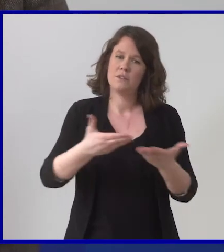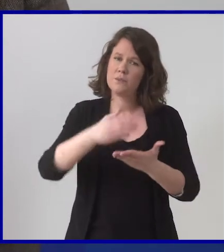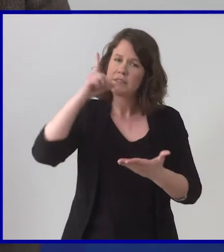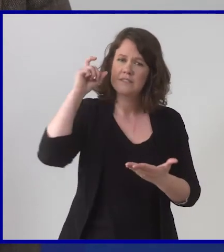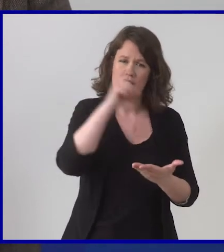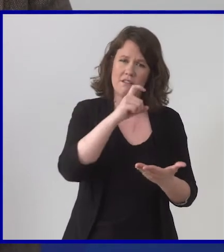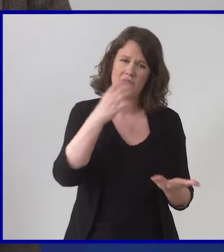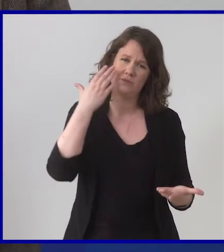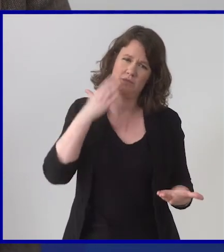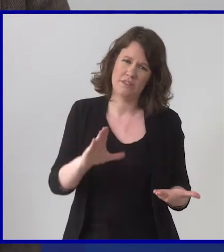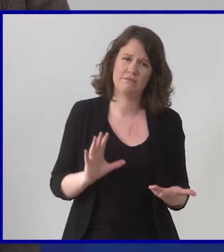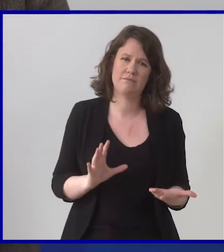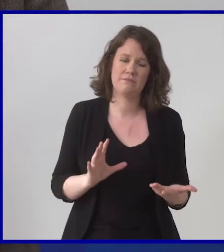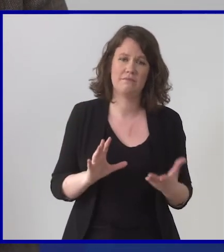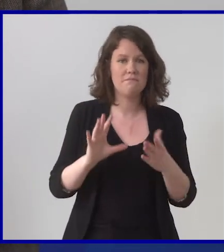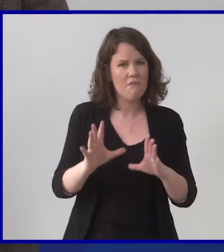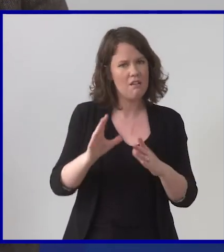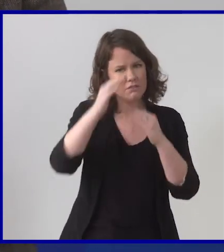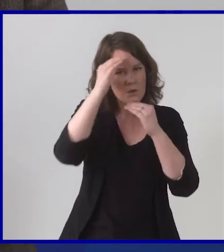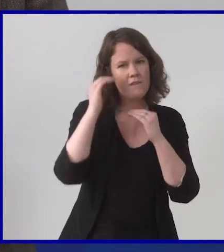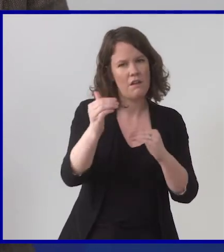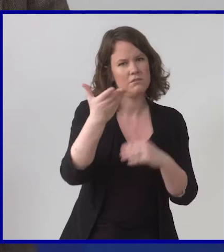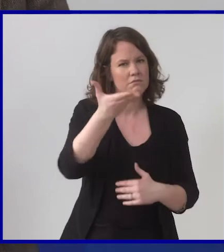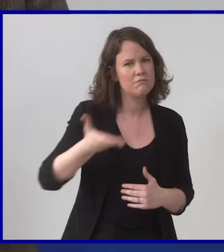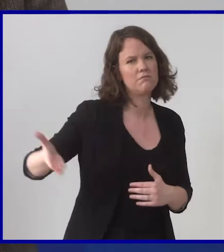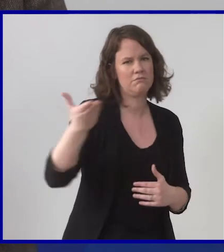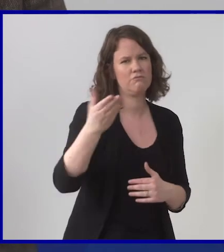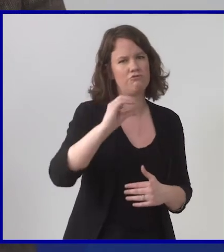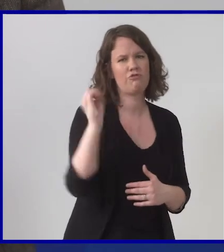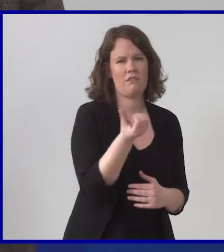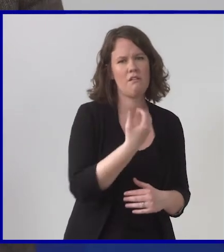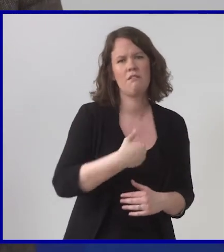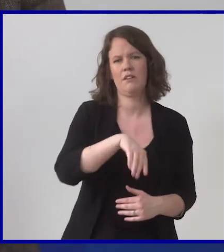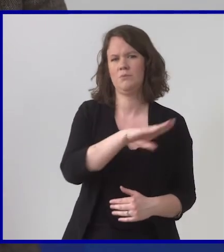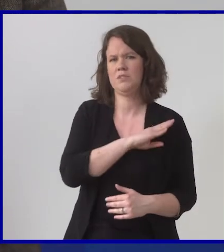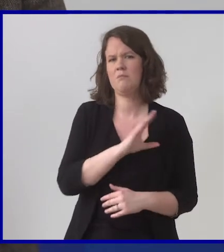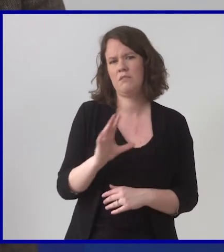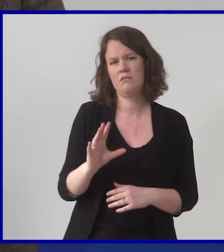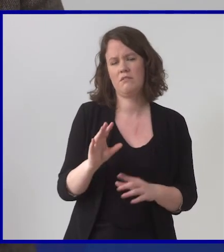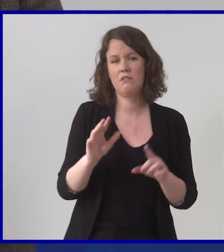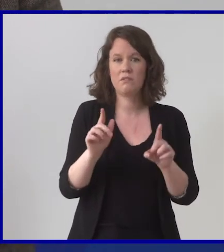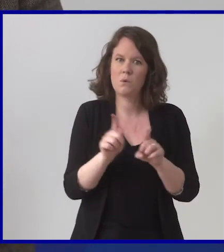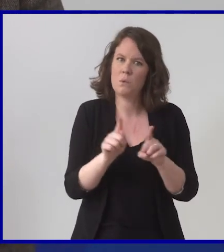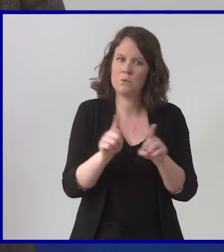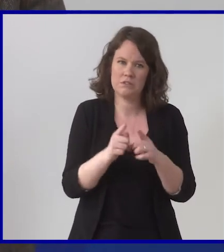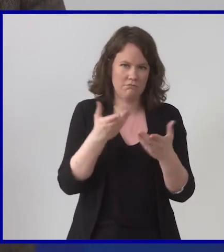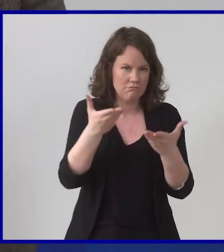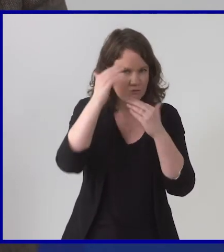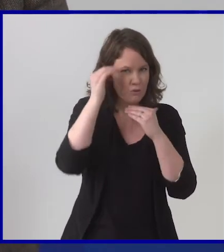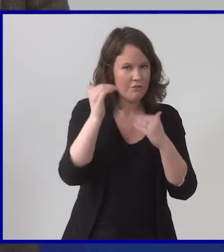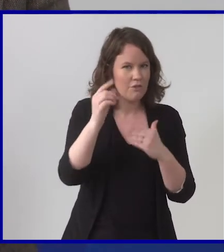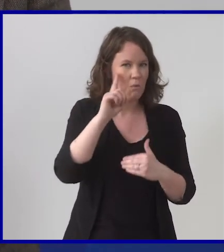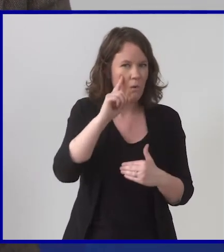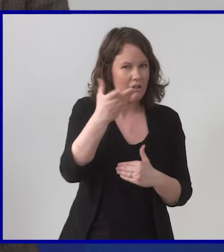que la situation est difficile pour tous. Mais je sais également pouvoir compter sur votre sens des responsabilités et